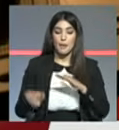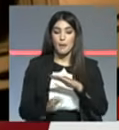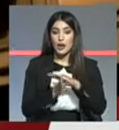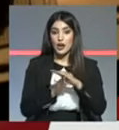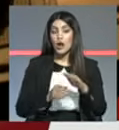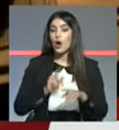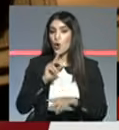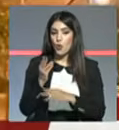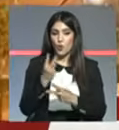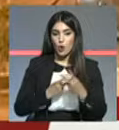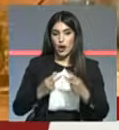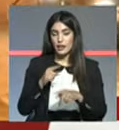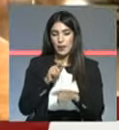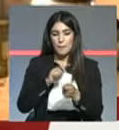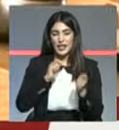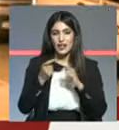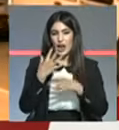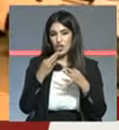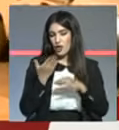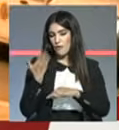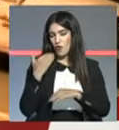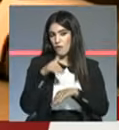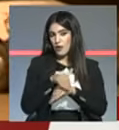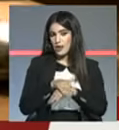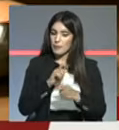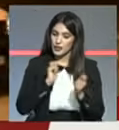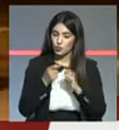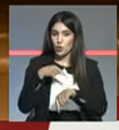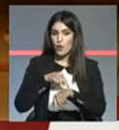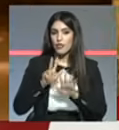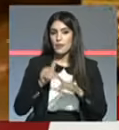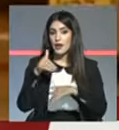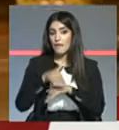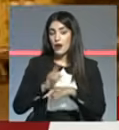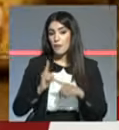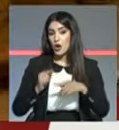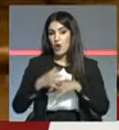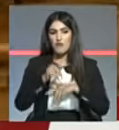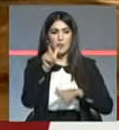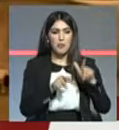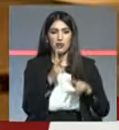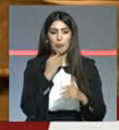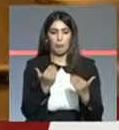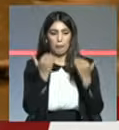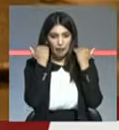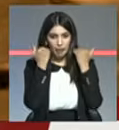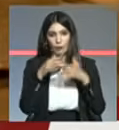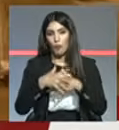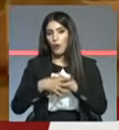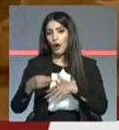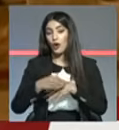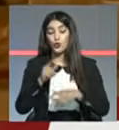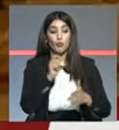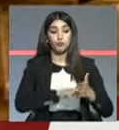الملعب وتدعي العاشره ليلا وكان على وحداثه بعض الاشخاص تعمدوا خرق منع الجولان رغم عقوبات